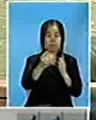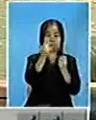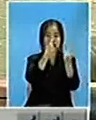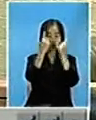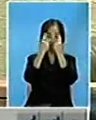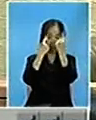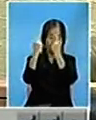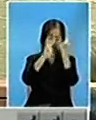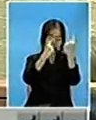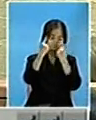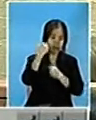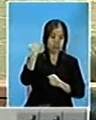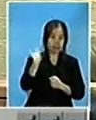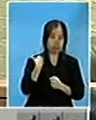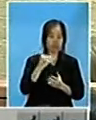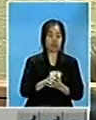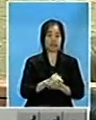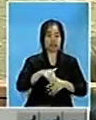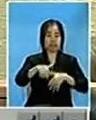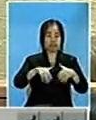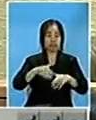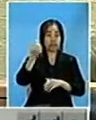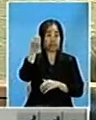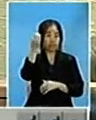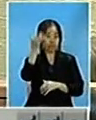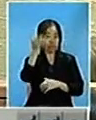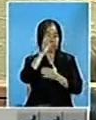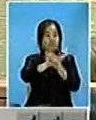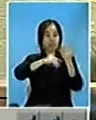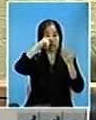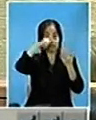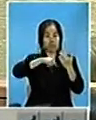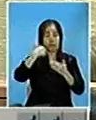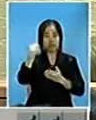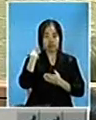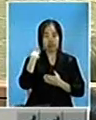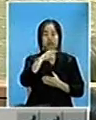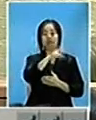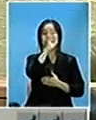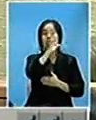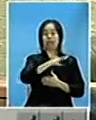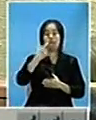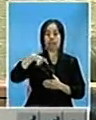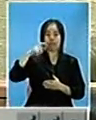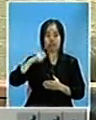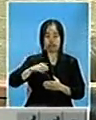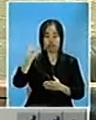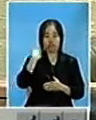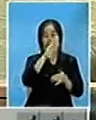างหนักซึ่งประชาชนส่วนใหญ่ในประเทศไทยนั้นพอขึ้นว่าศาลนั้นเขาไม่อยากวิพากษ์วิจารณ์มีข้อกฎ